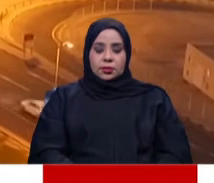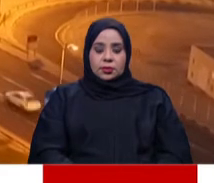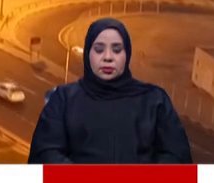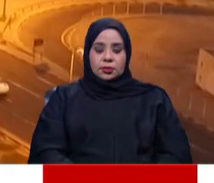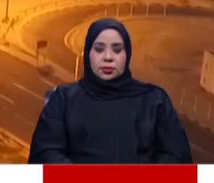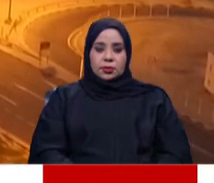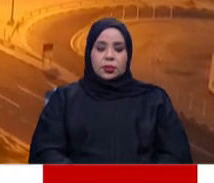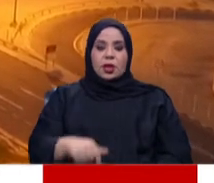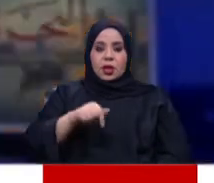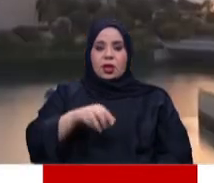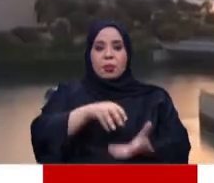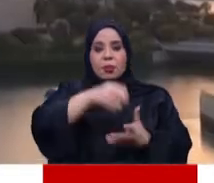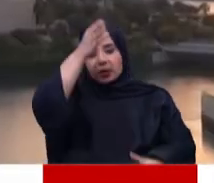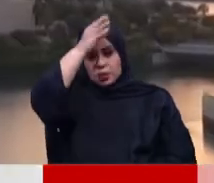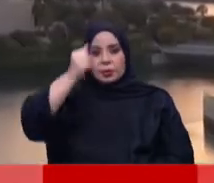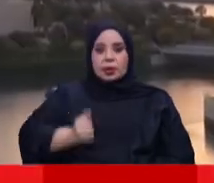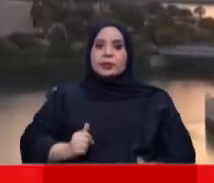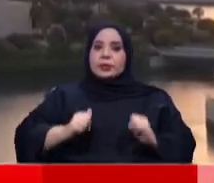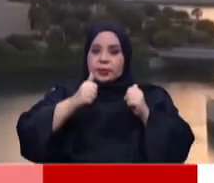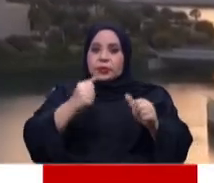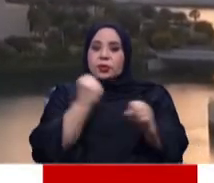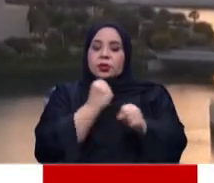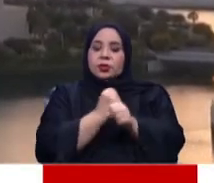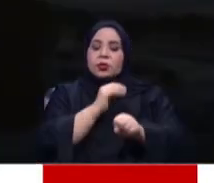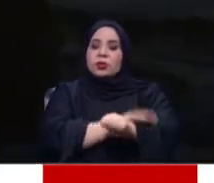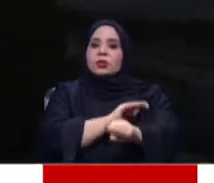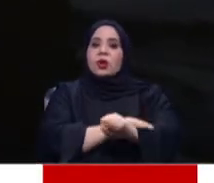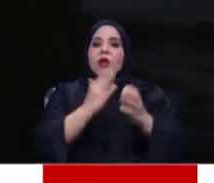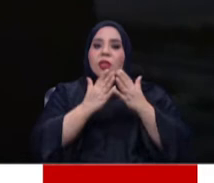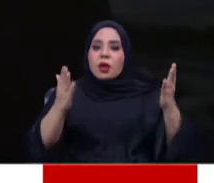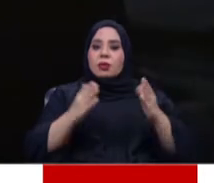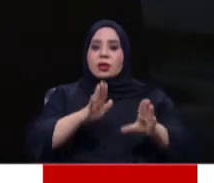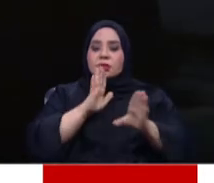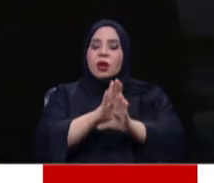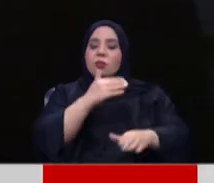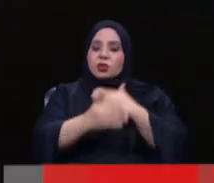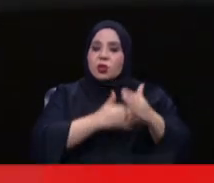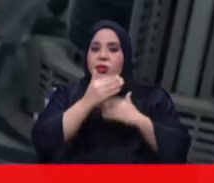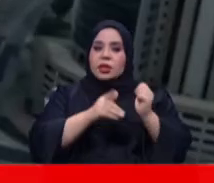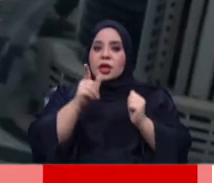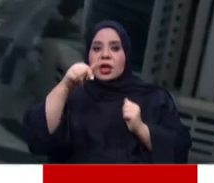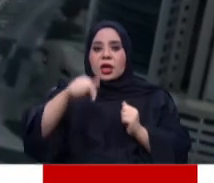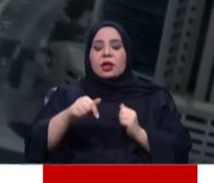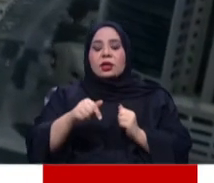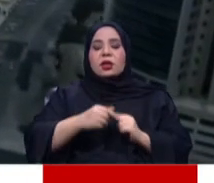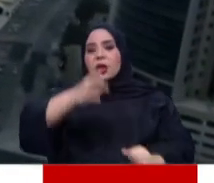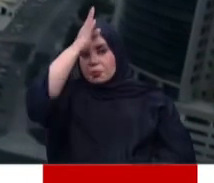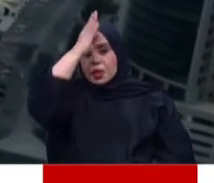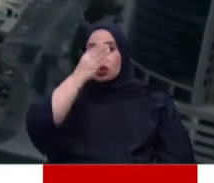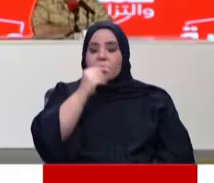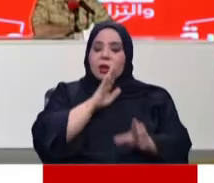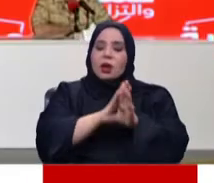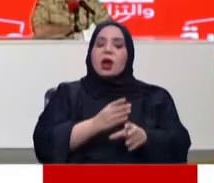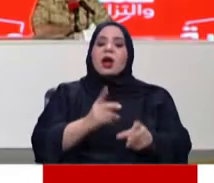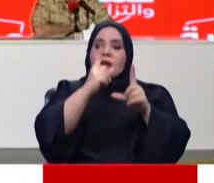تمضي مملكة البحرين في جهودها الطبية الضخمة بدعم كبير ومتواصل من قبل جلالة الملك المفدى حفظه